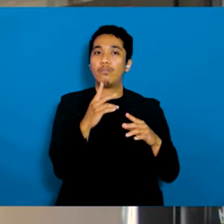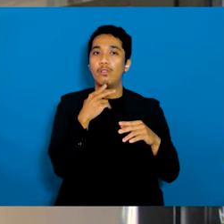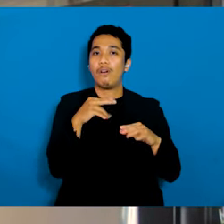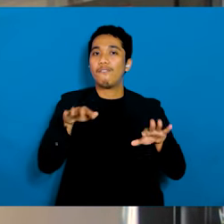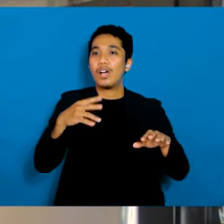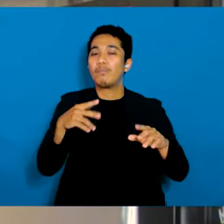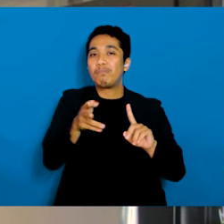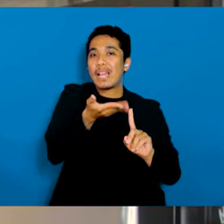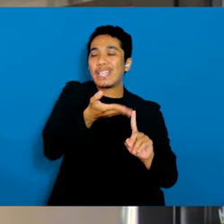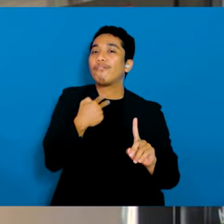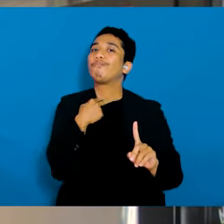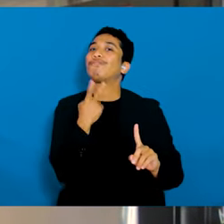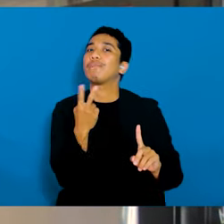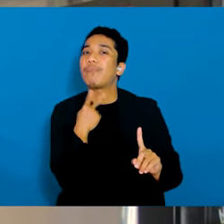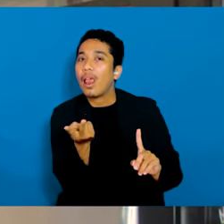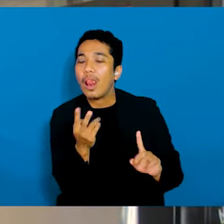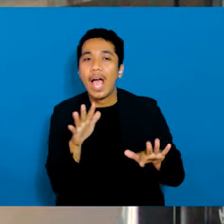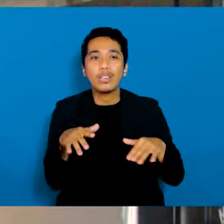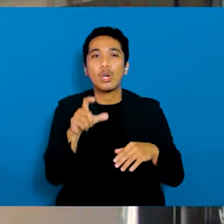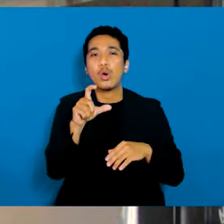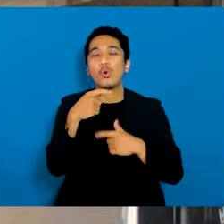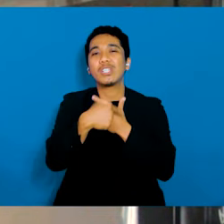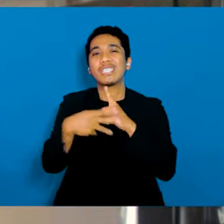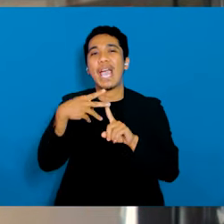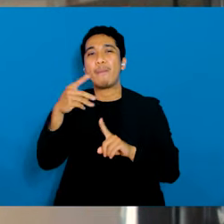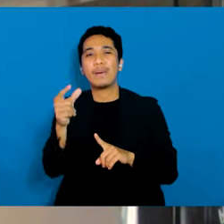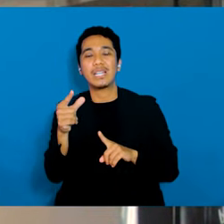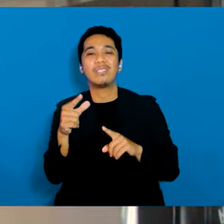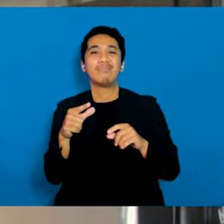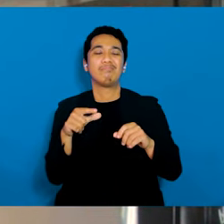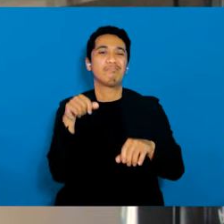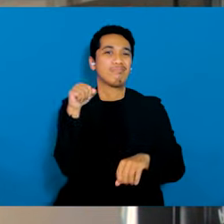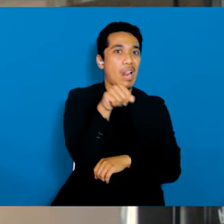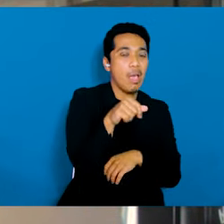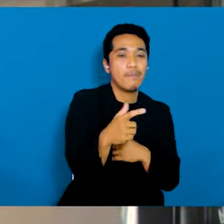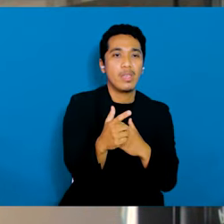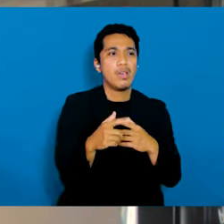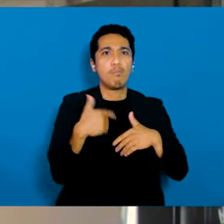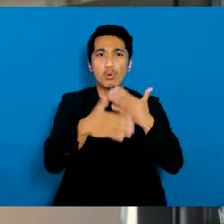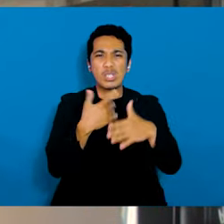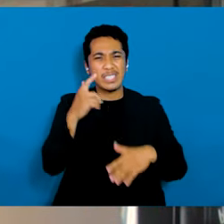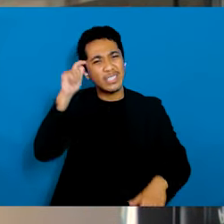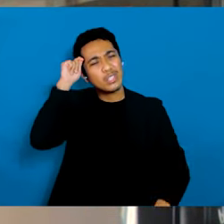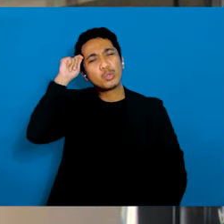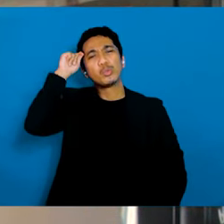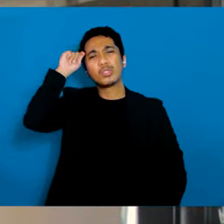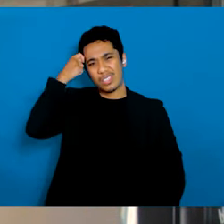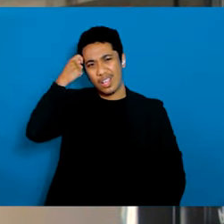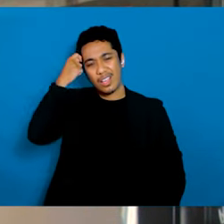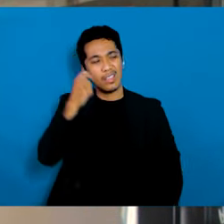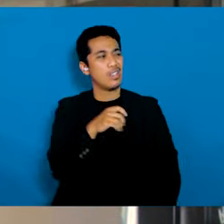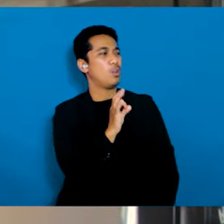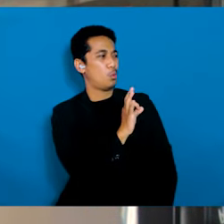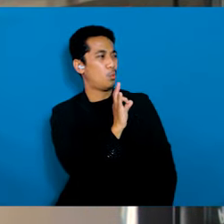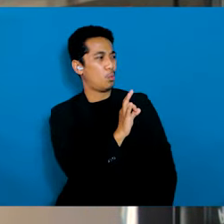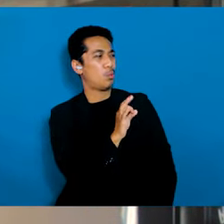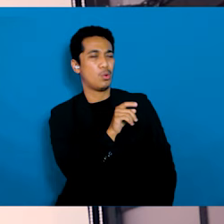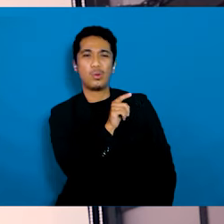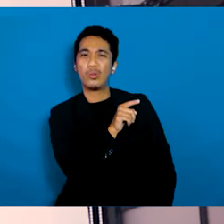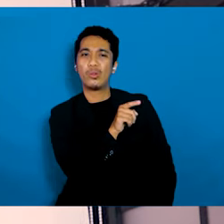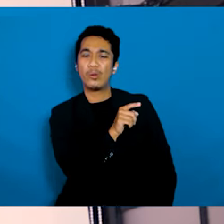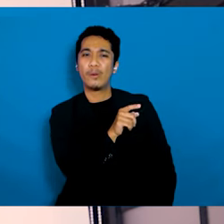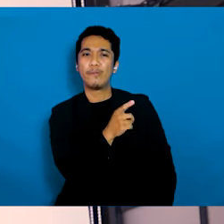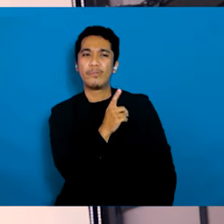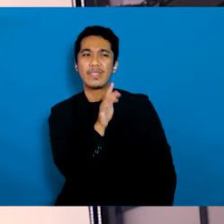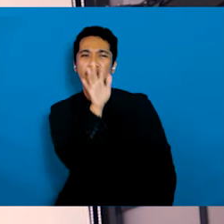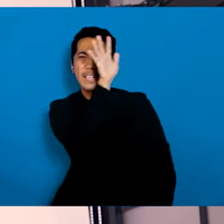dengan apa namanya verbal kayak begitu, atau cybercrime, ini ternyata prosesnya sangat susah sekali.